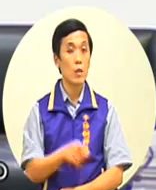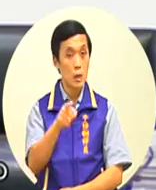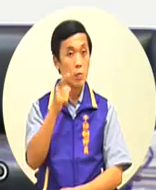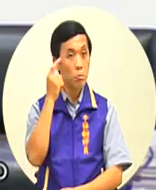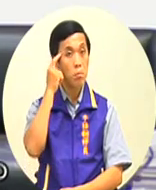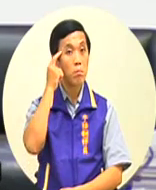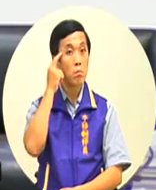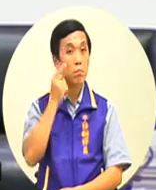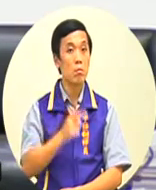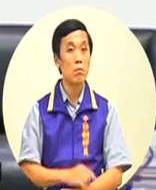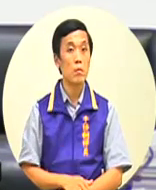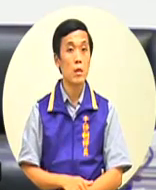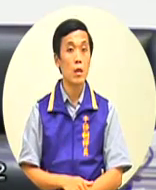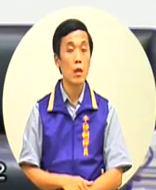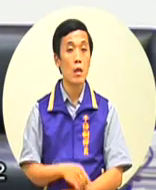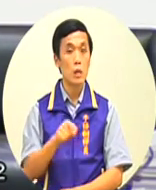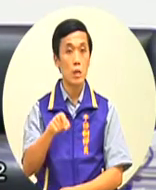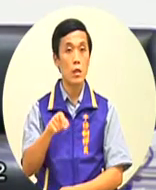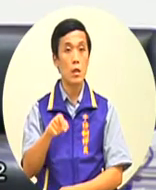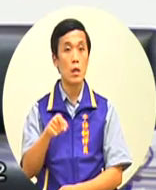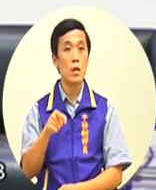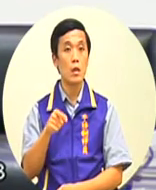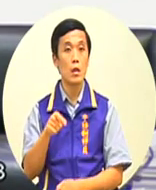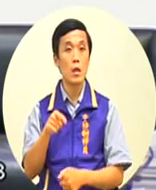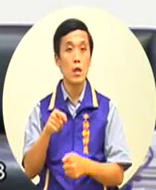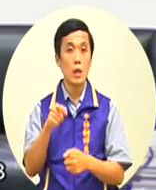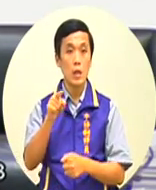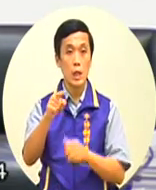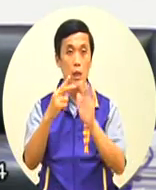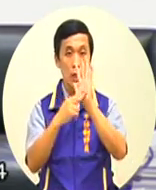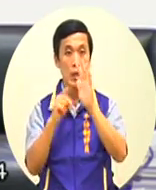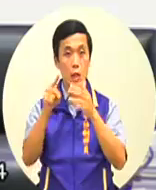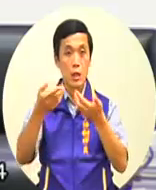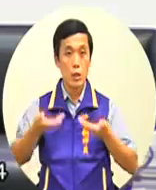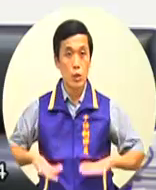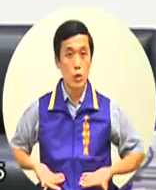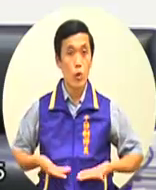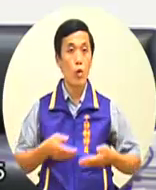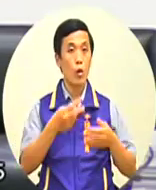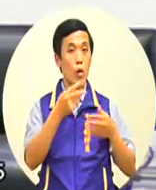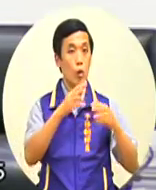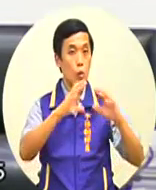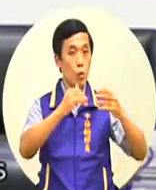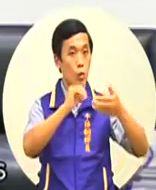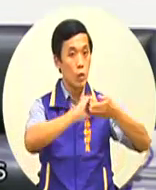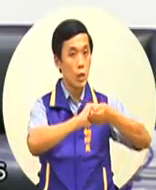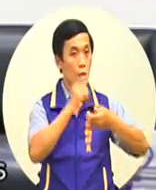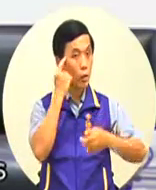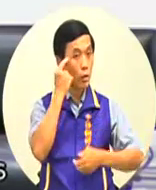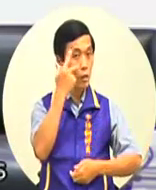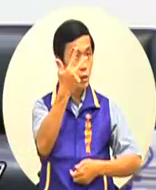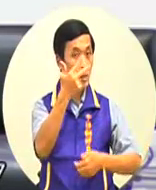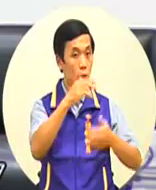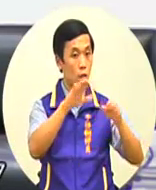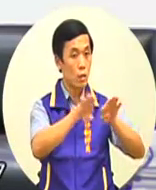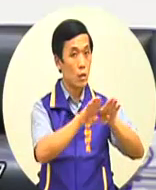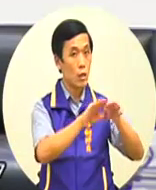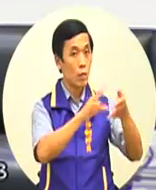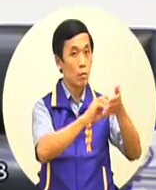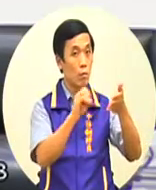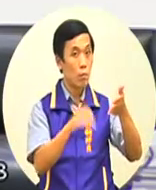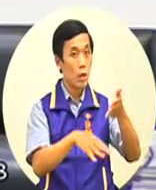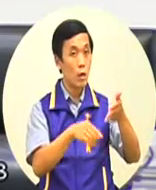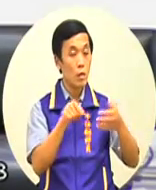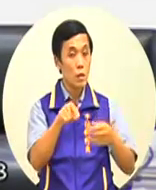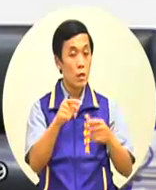啦，这个一例一休，然后配合取消七天假，除了这些人以外，这些人数听起来有很